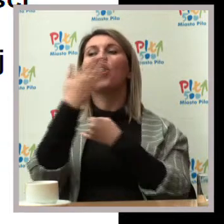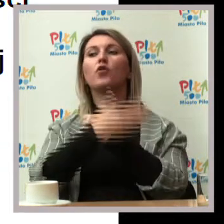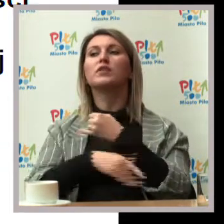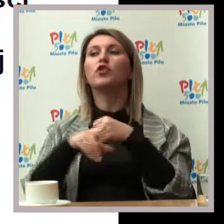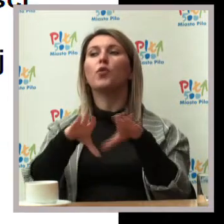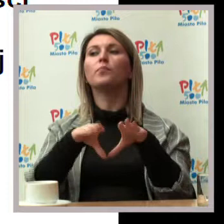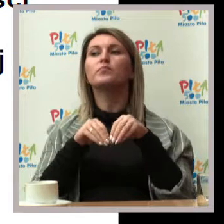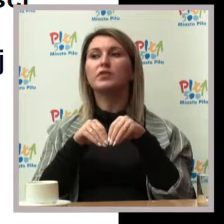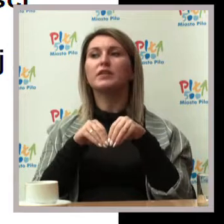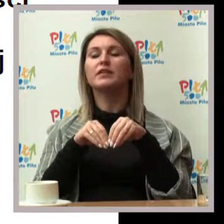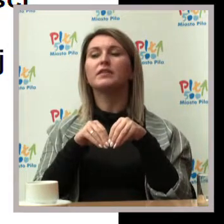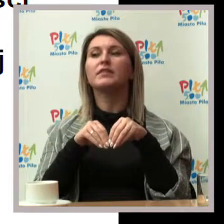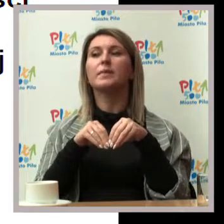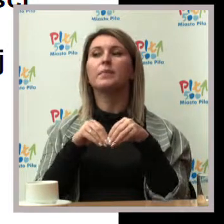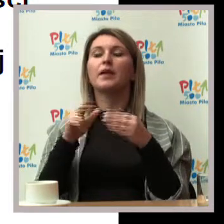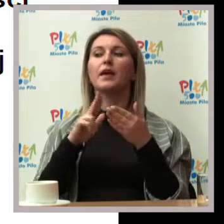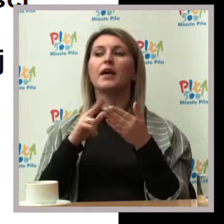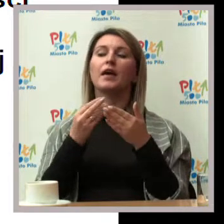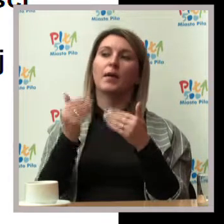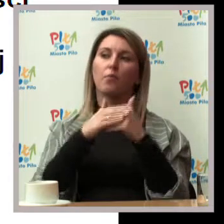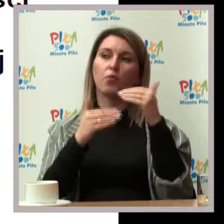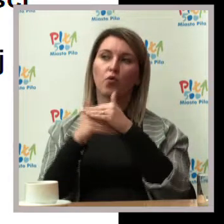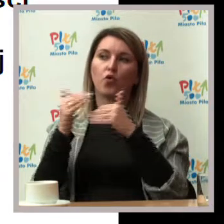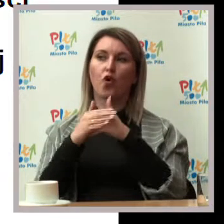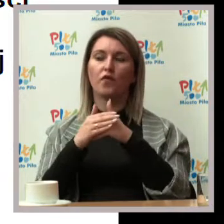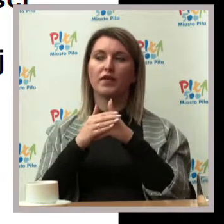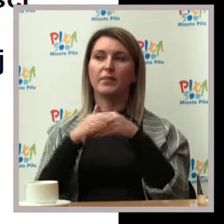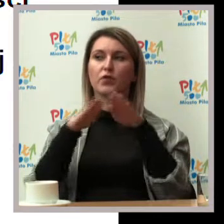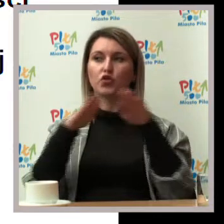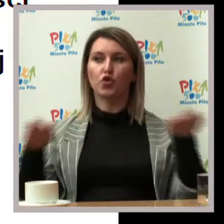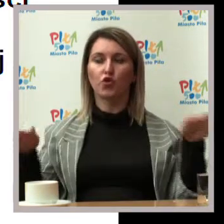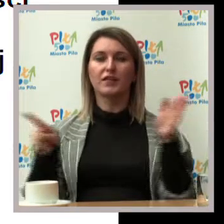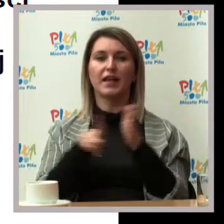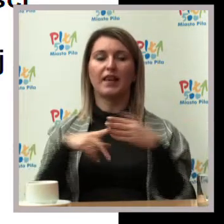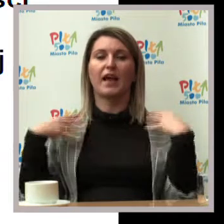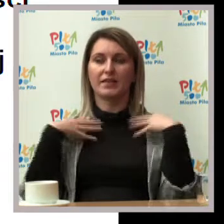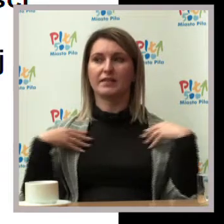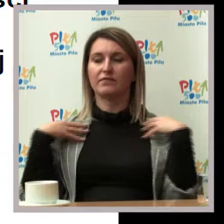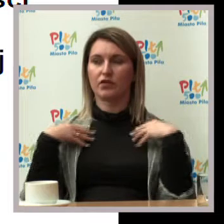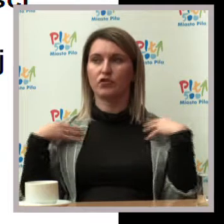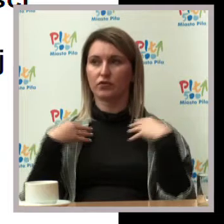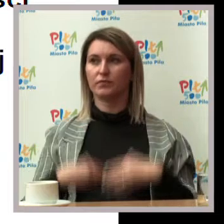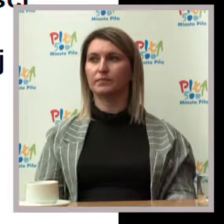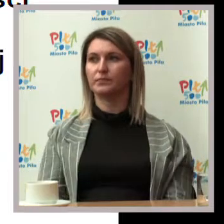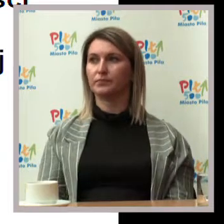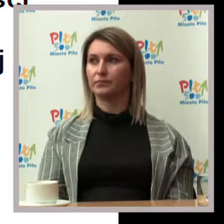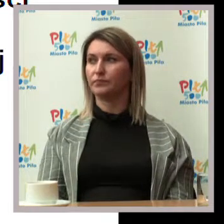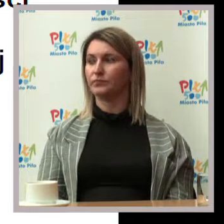to przejęcie nakładów poniesionych na budowę schroniska dla zwierząt. Zadanie to zostało również zapisane, wpisane do wieloletniej prognozy